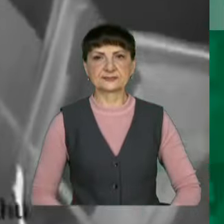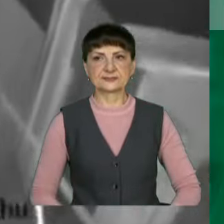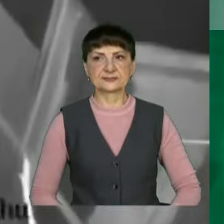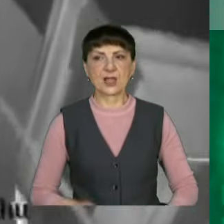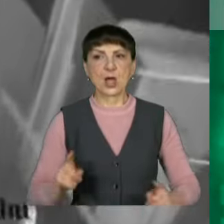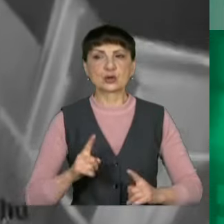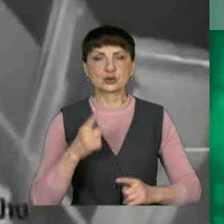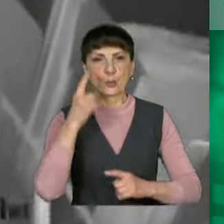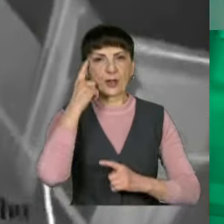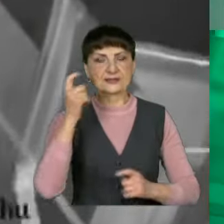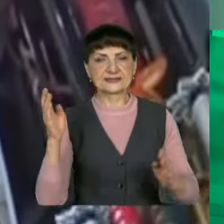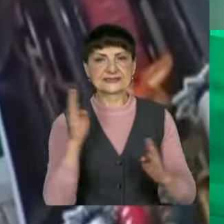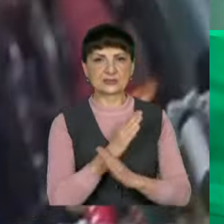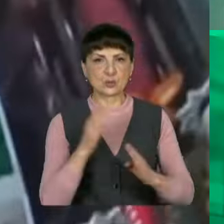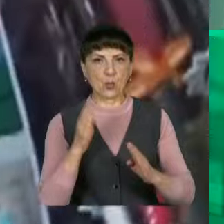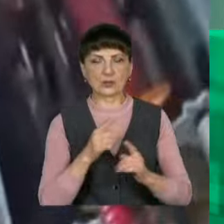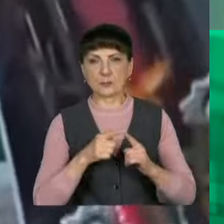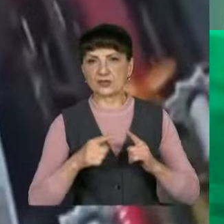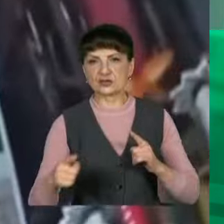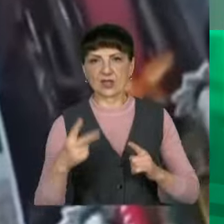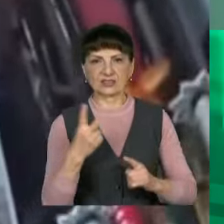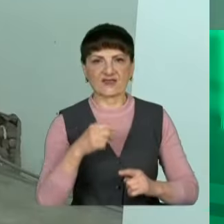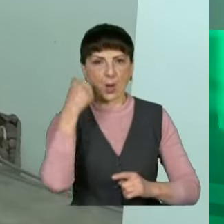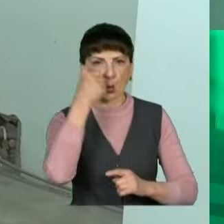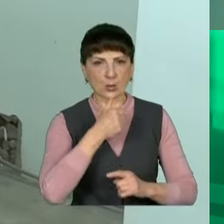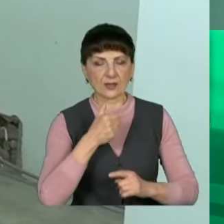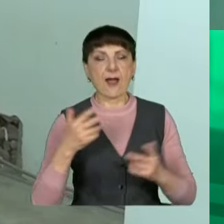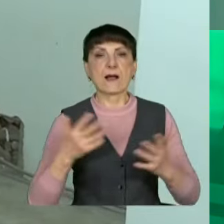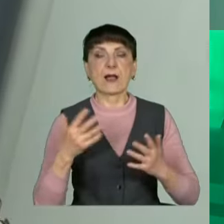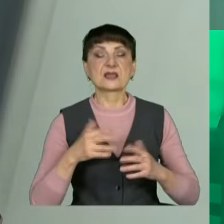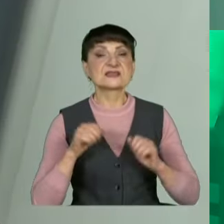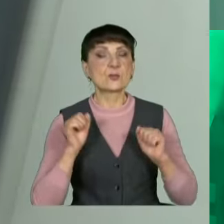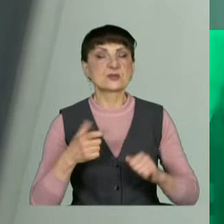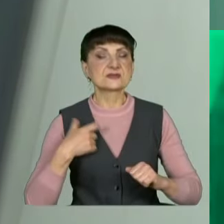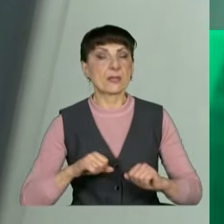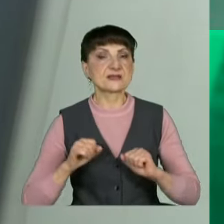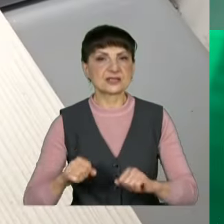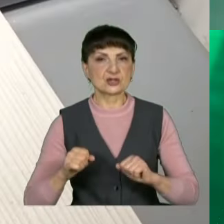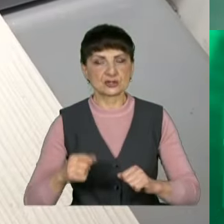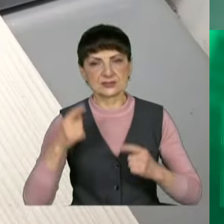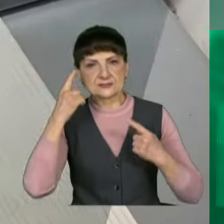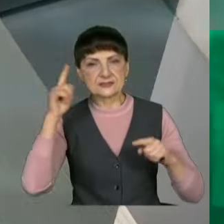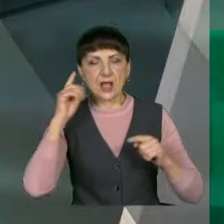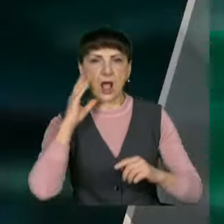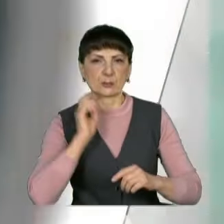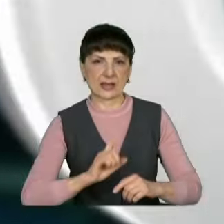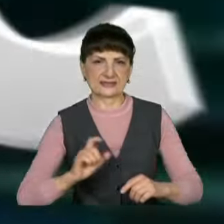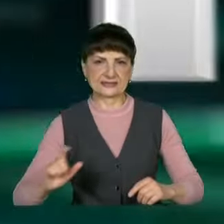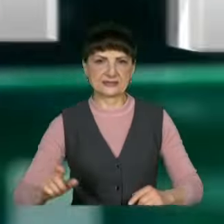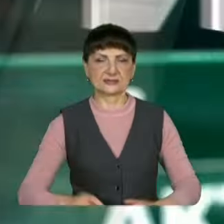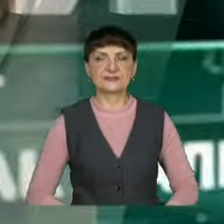Что прогнозируют сейсмологи на ближайшие 2 года? И какие способы самозащиты изобретают алматинцы?